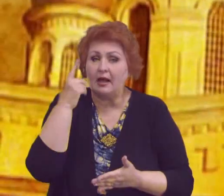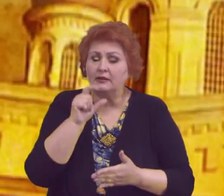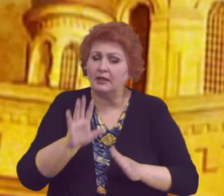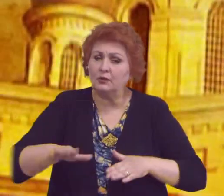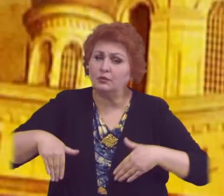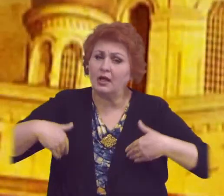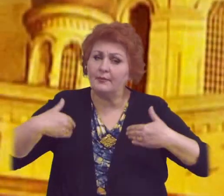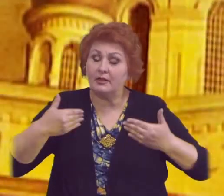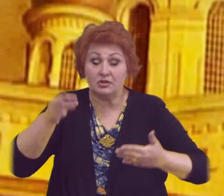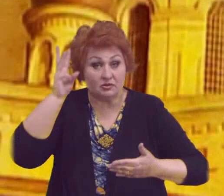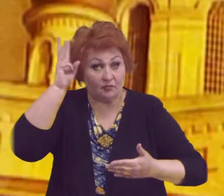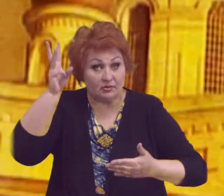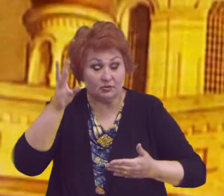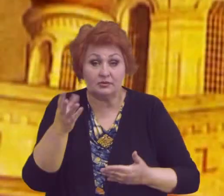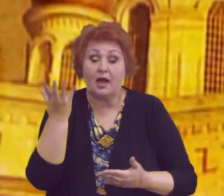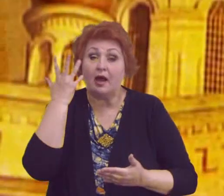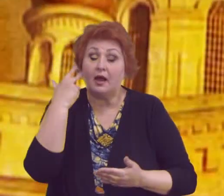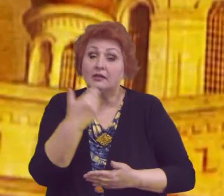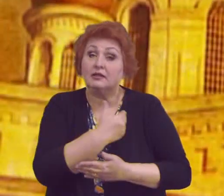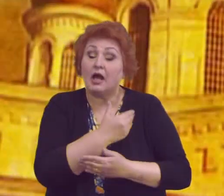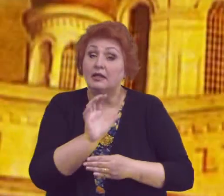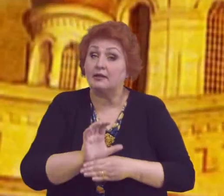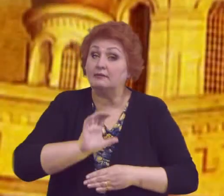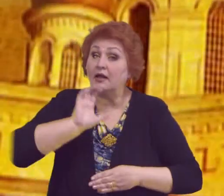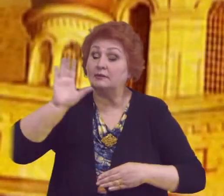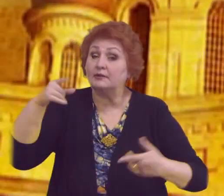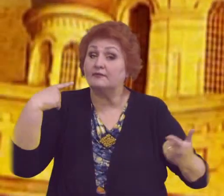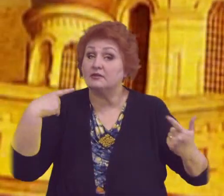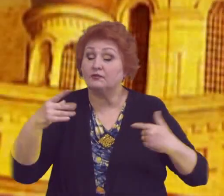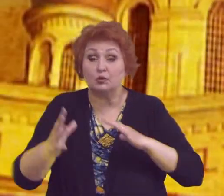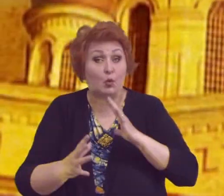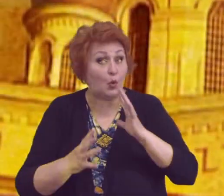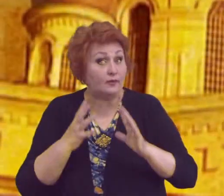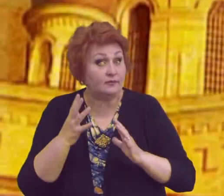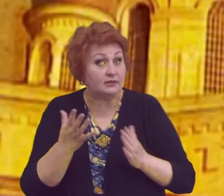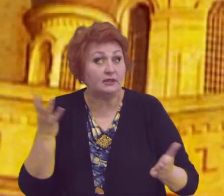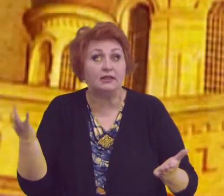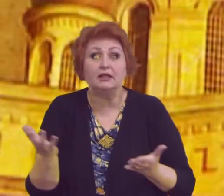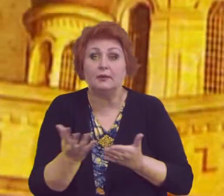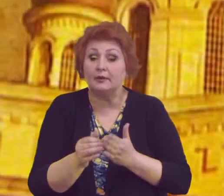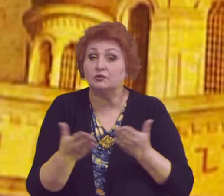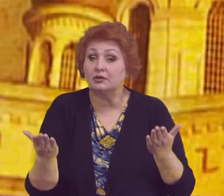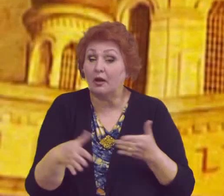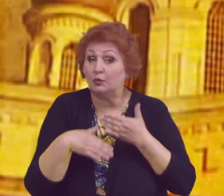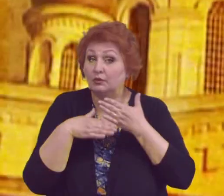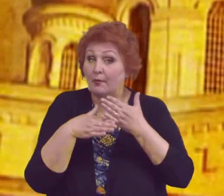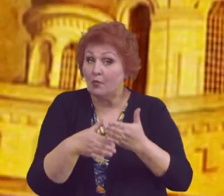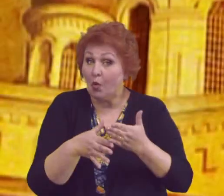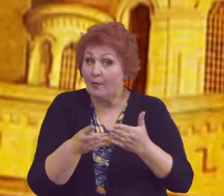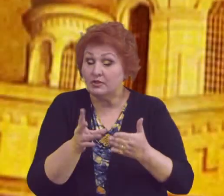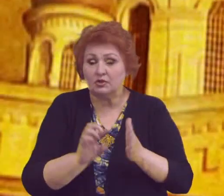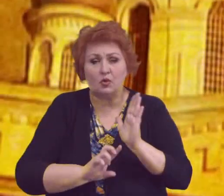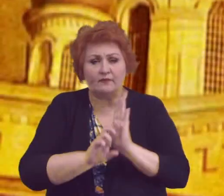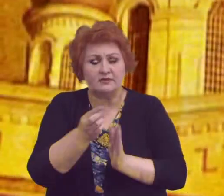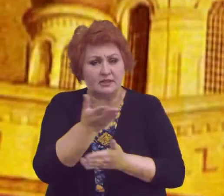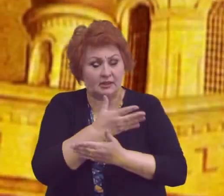люди обращаются в посольство? Тогда, когда желают отправиться в другую страну или получить консульскую помощь. Но ведь и в